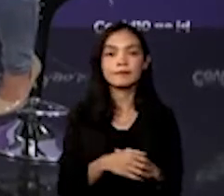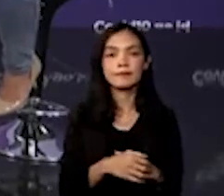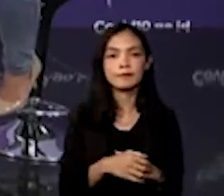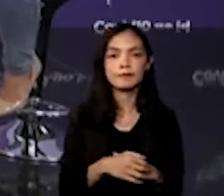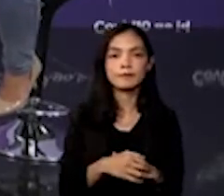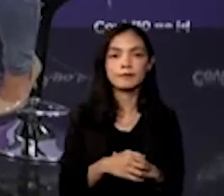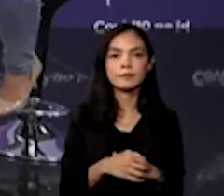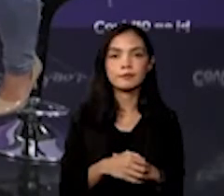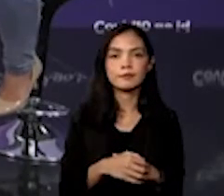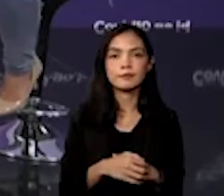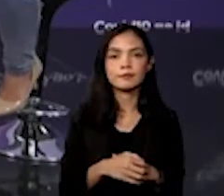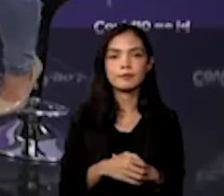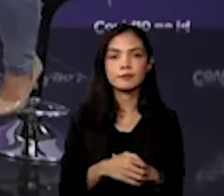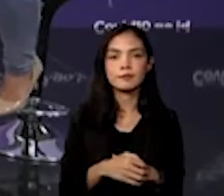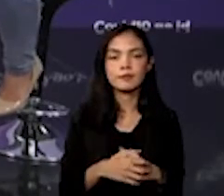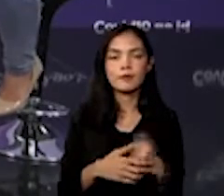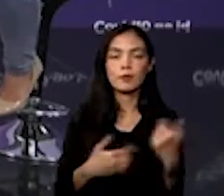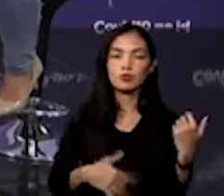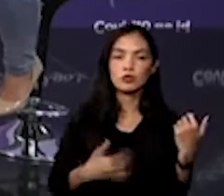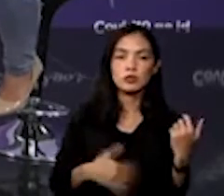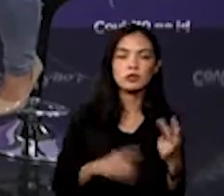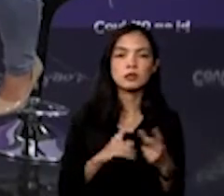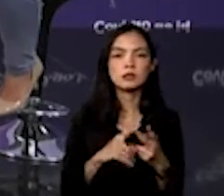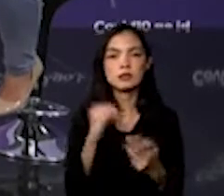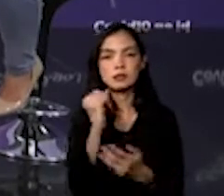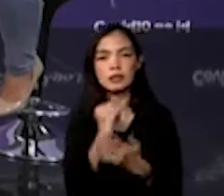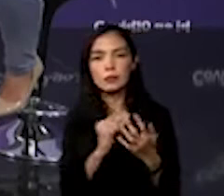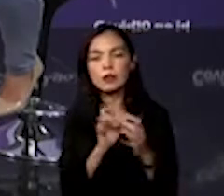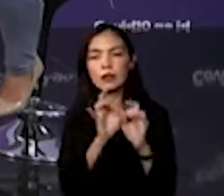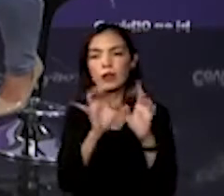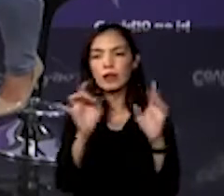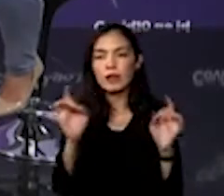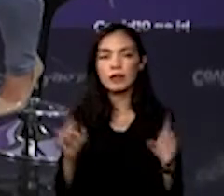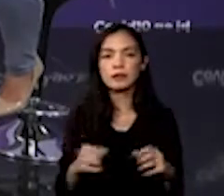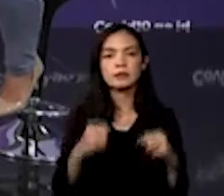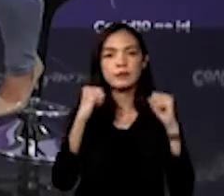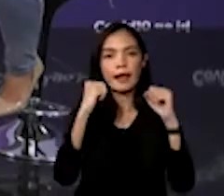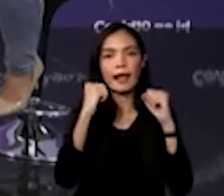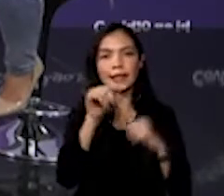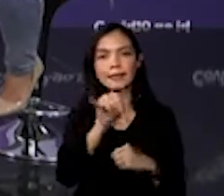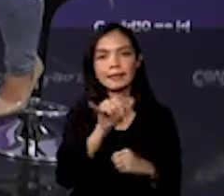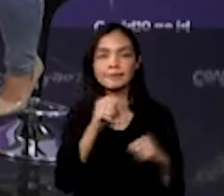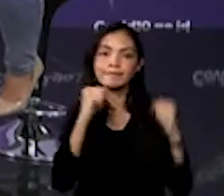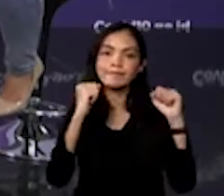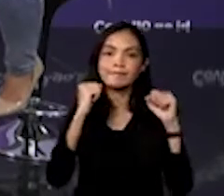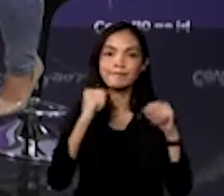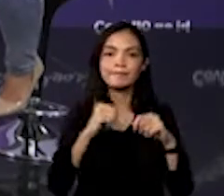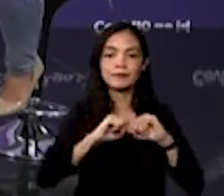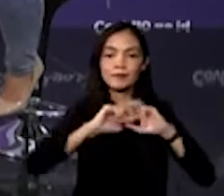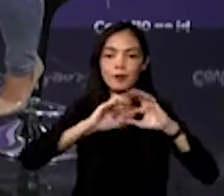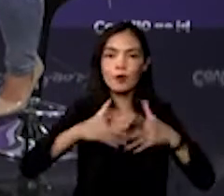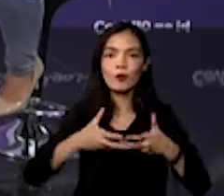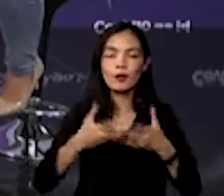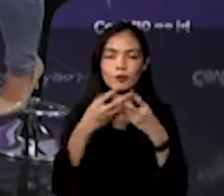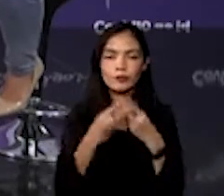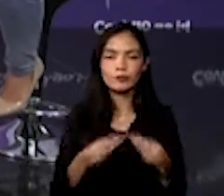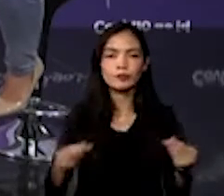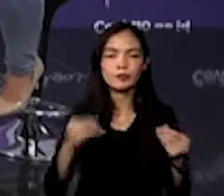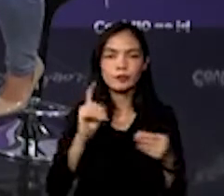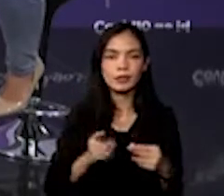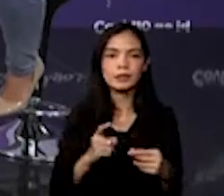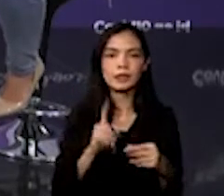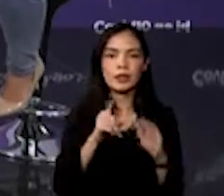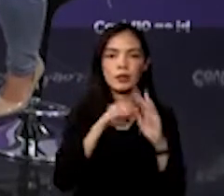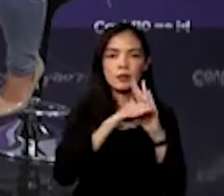musisi ya Ee semangat terus pandemi ini Pasti Berakhir kok kalau kita ngikutin